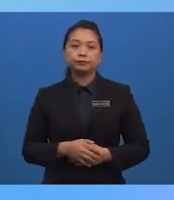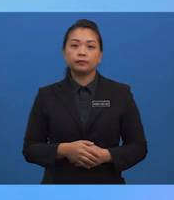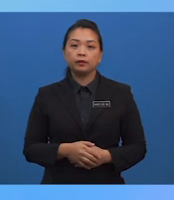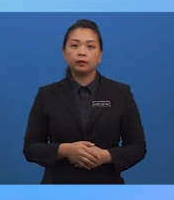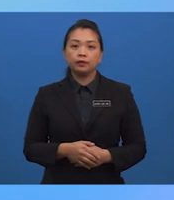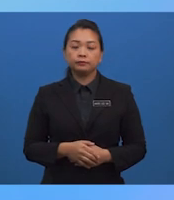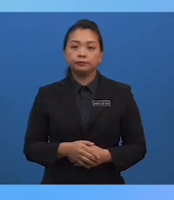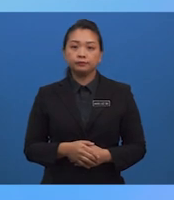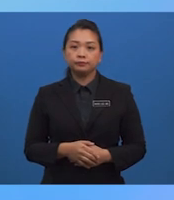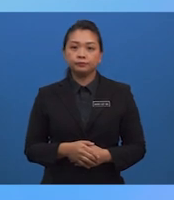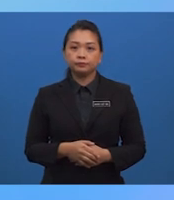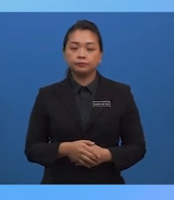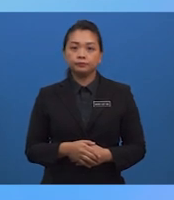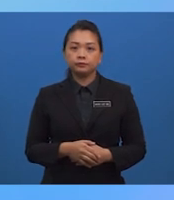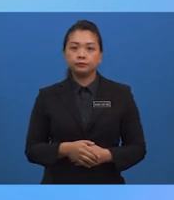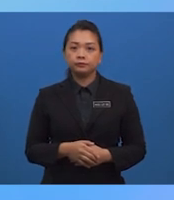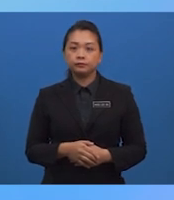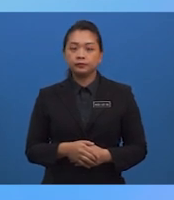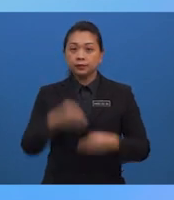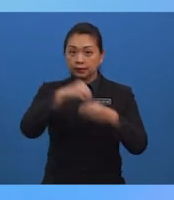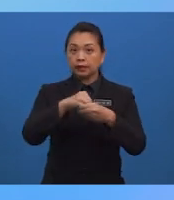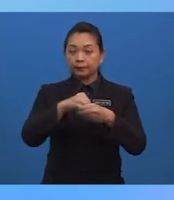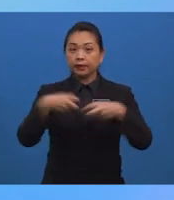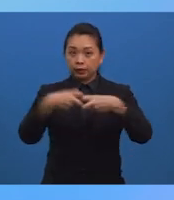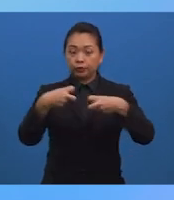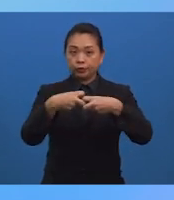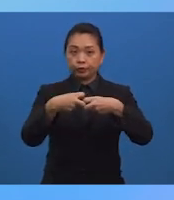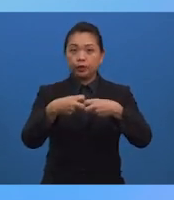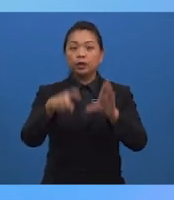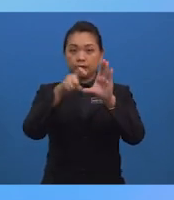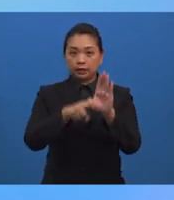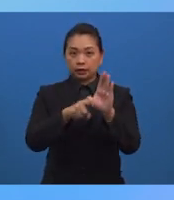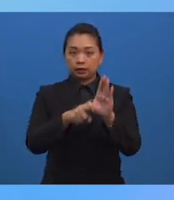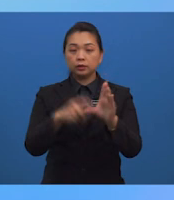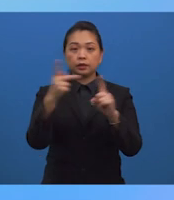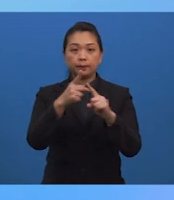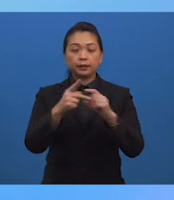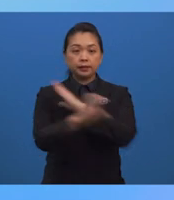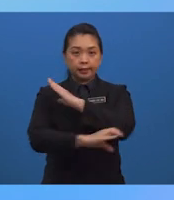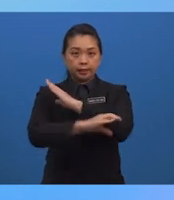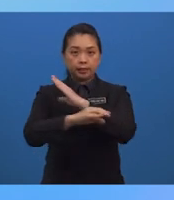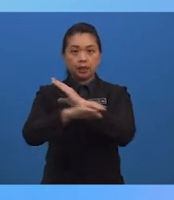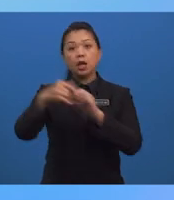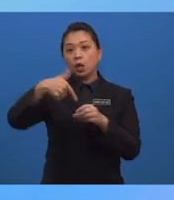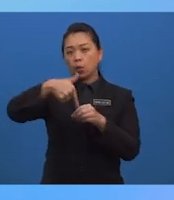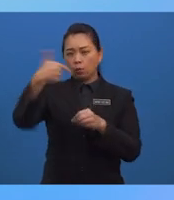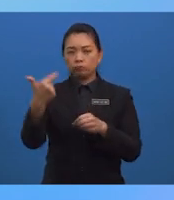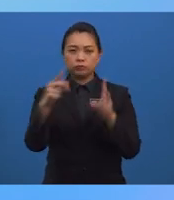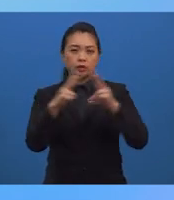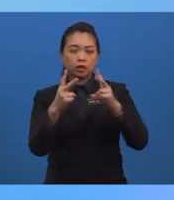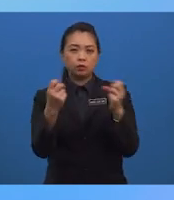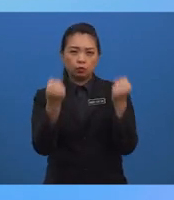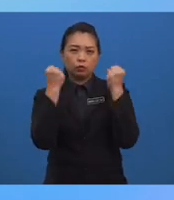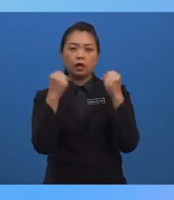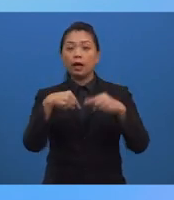Manakala dari segi perindustrian elektronik, kebergantungan terhadap negara asing sangat kuat apabila